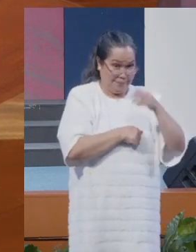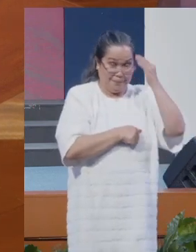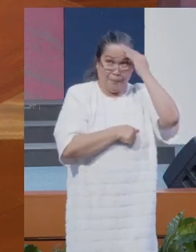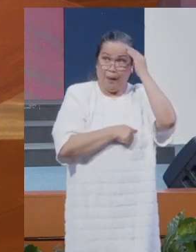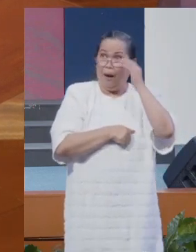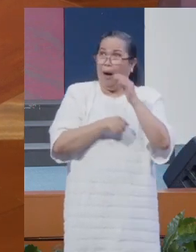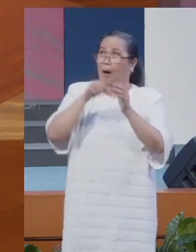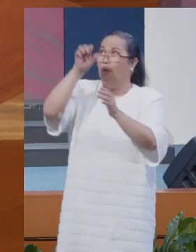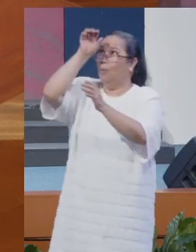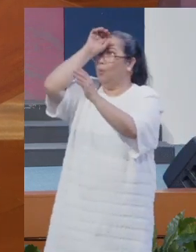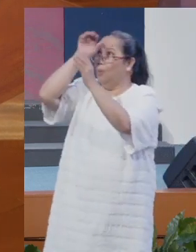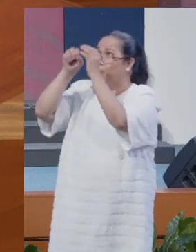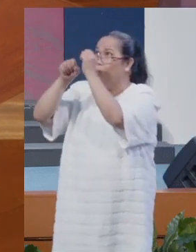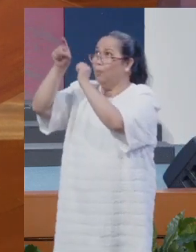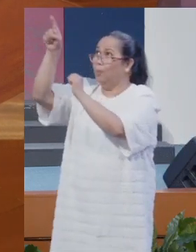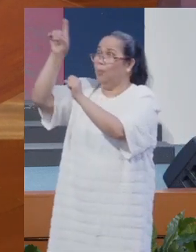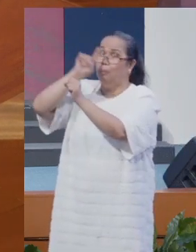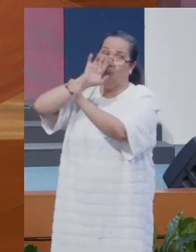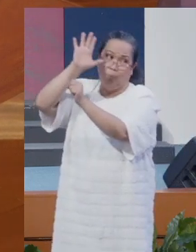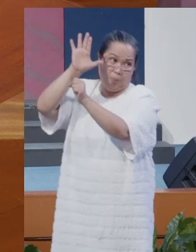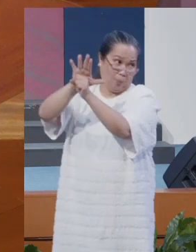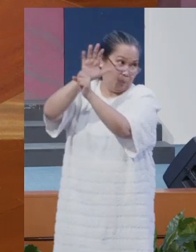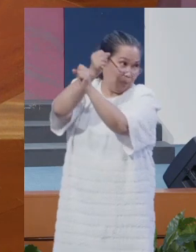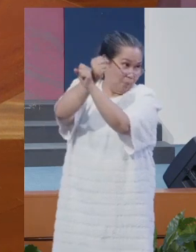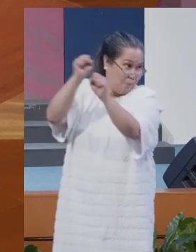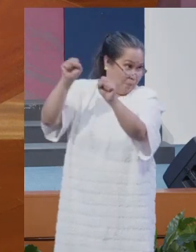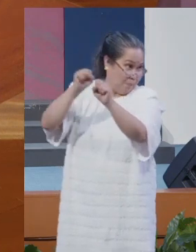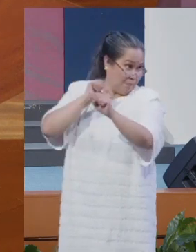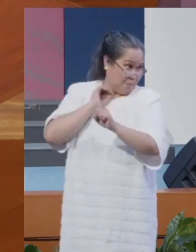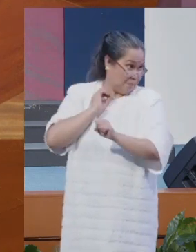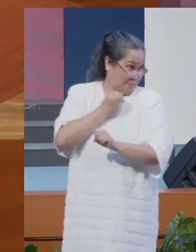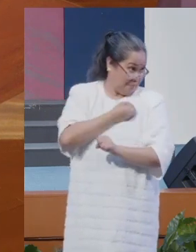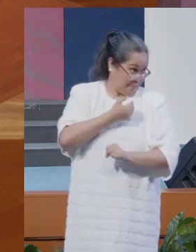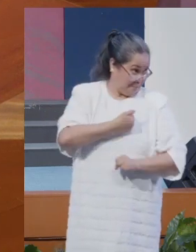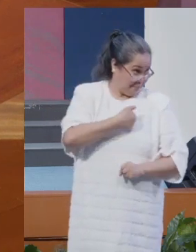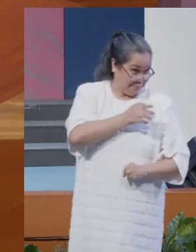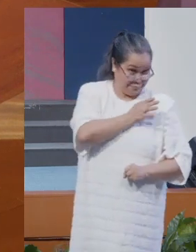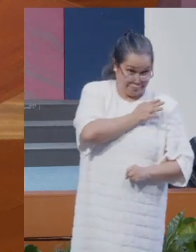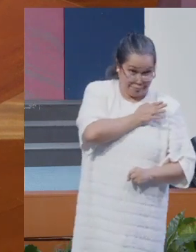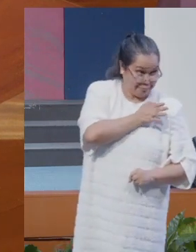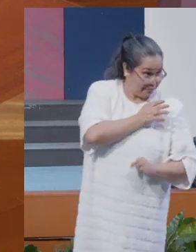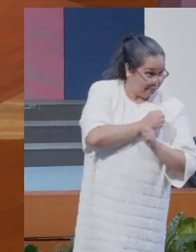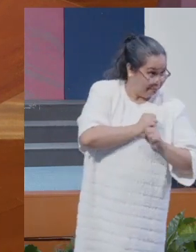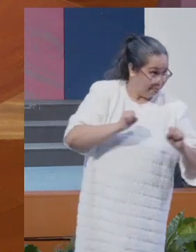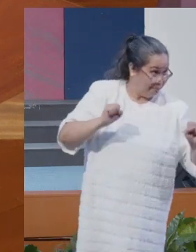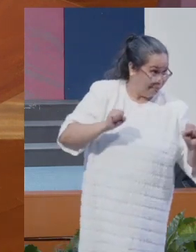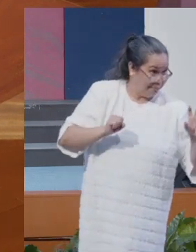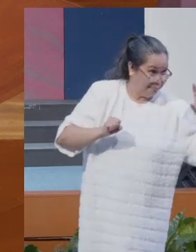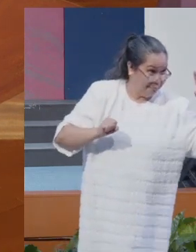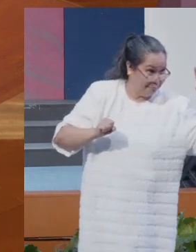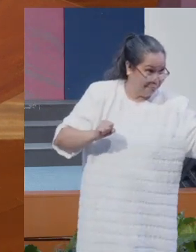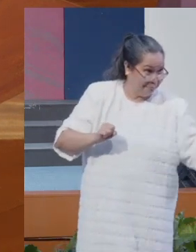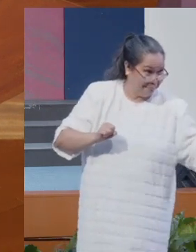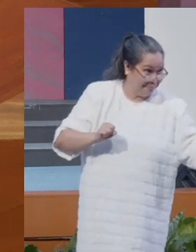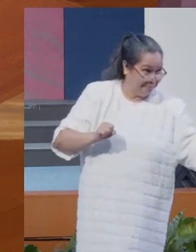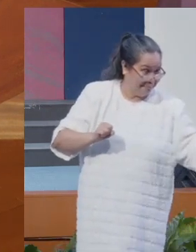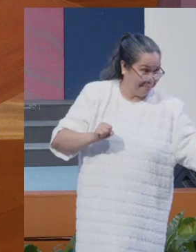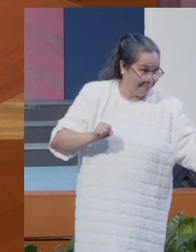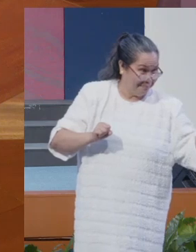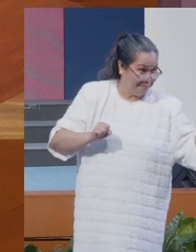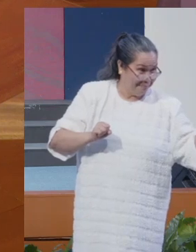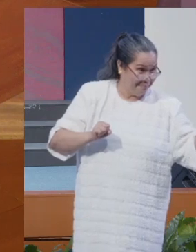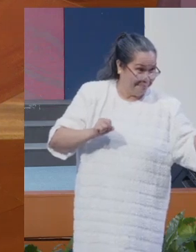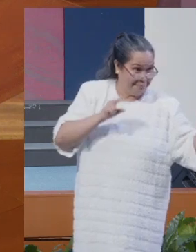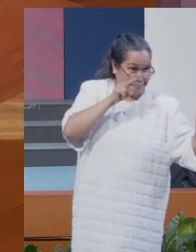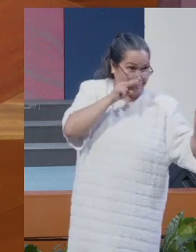manalig sa kanyang pangakong kaligtasan. Hindi sa ating sariling gawa. No? Kinurap ng